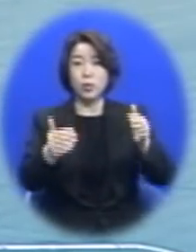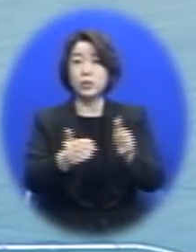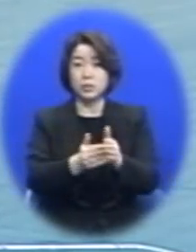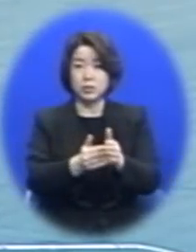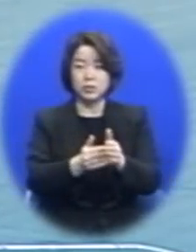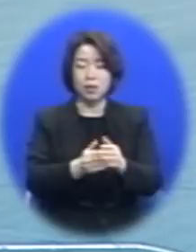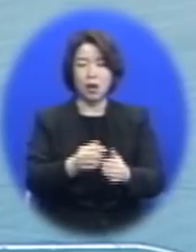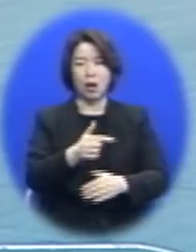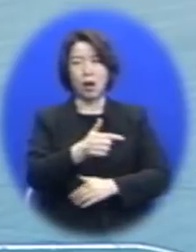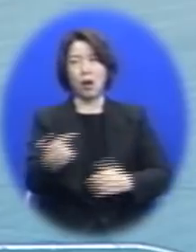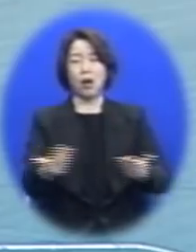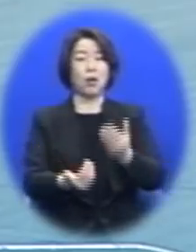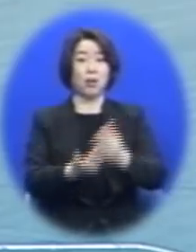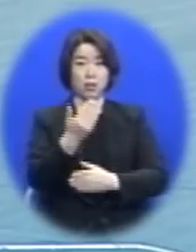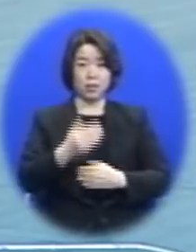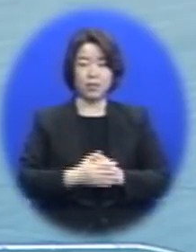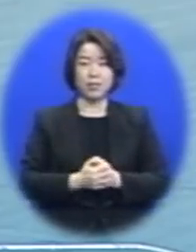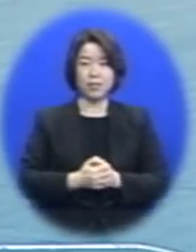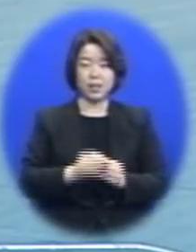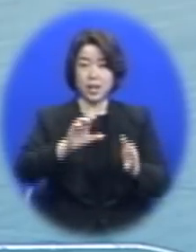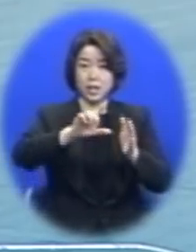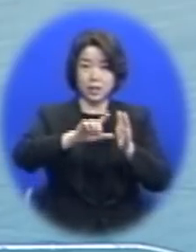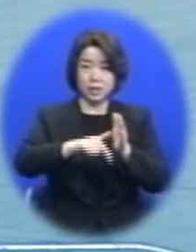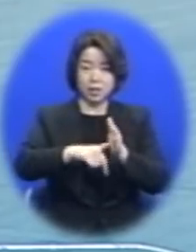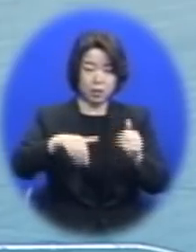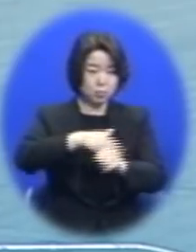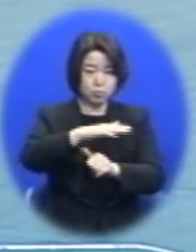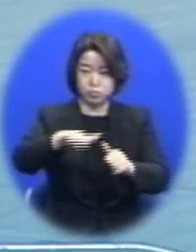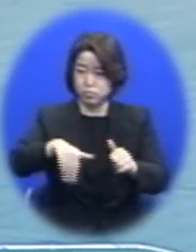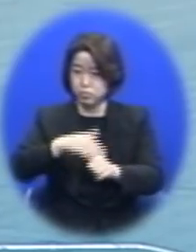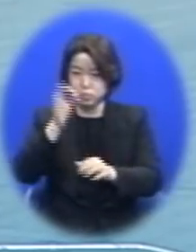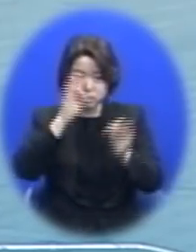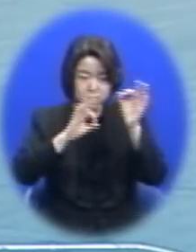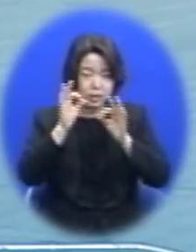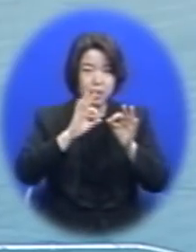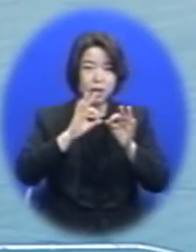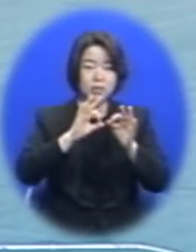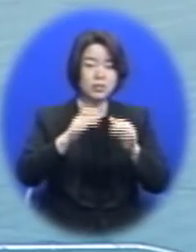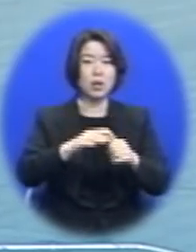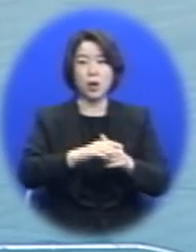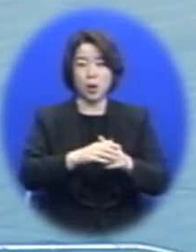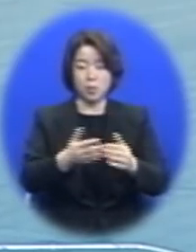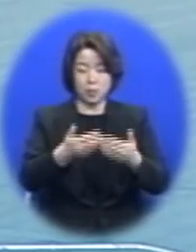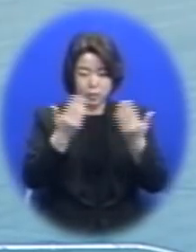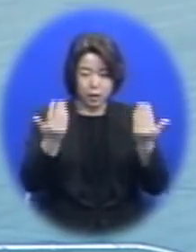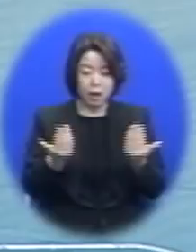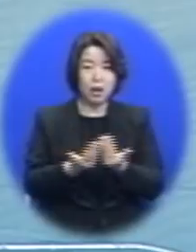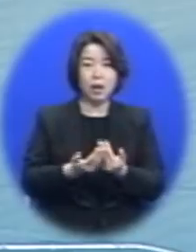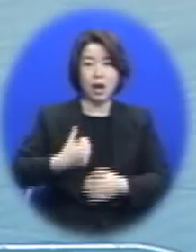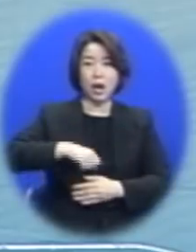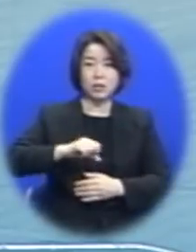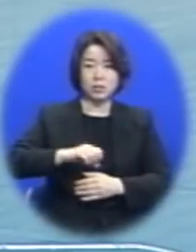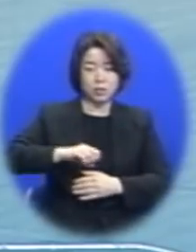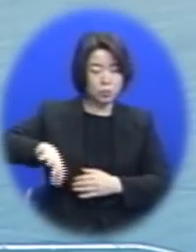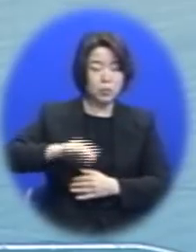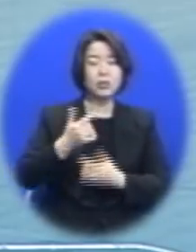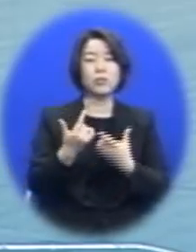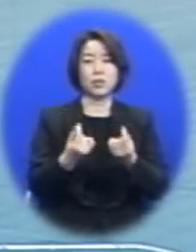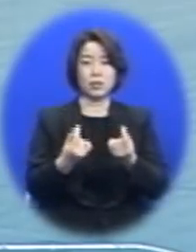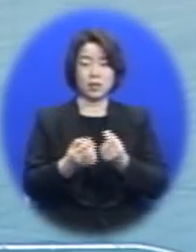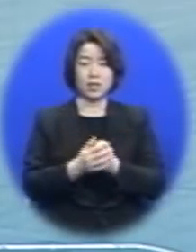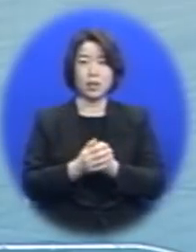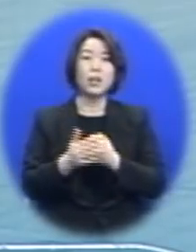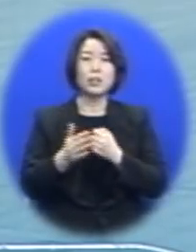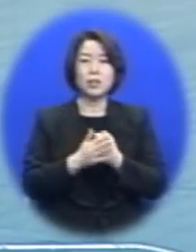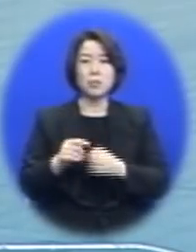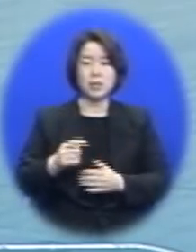났어요 그게 더 이상 때 뭐 분위기 찾다가는 정말 아들 다 놓칠 것 같아요 그리고는